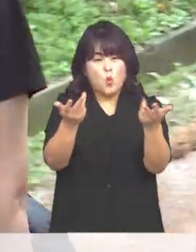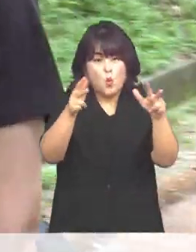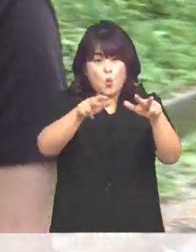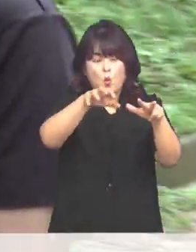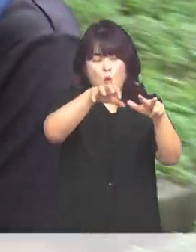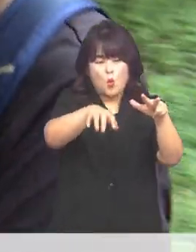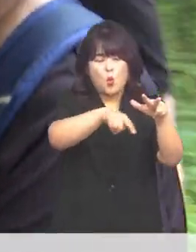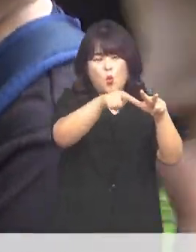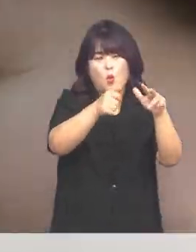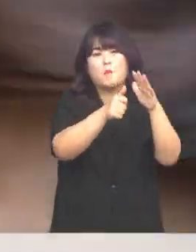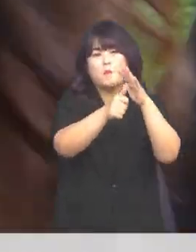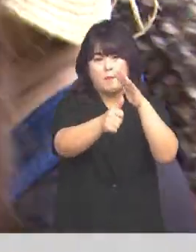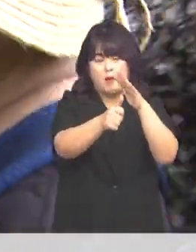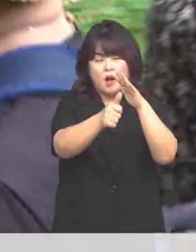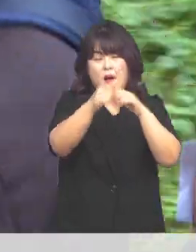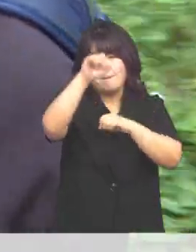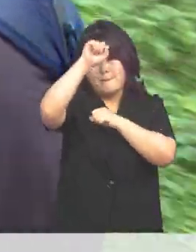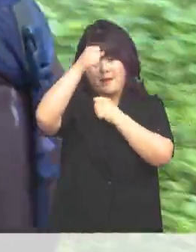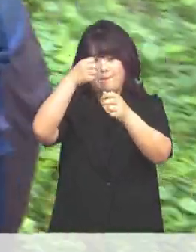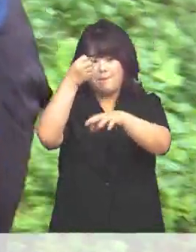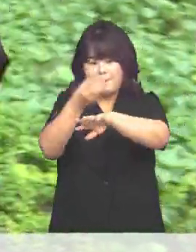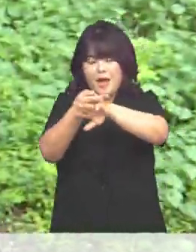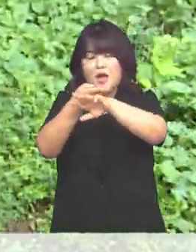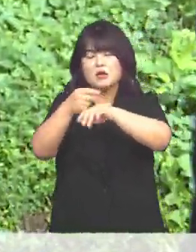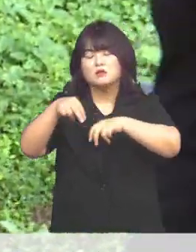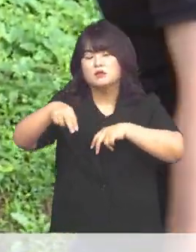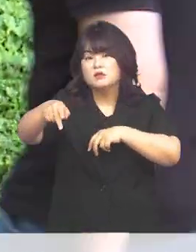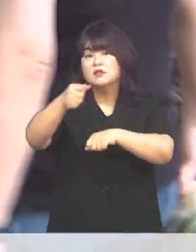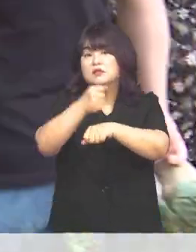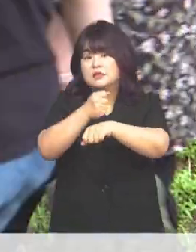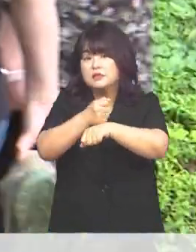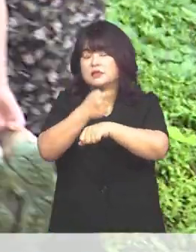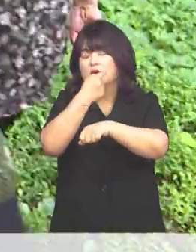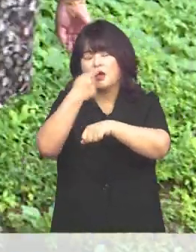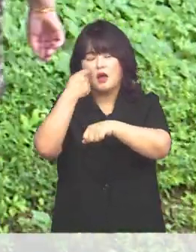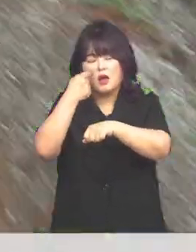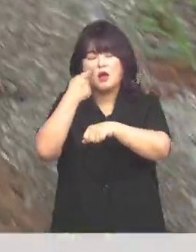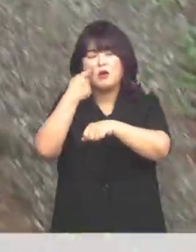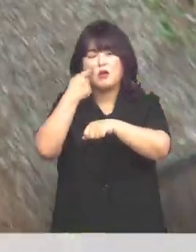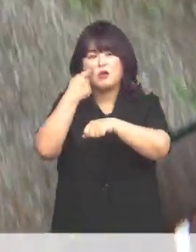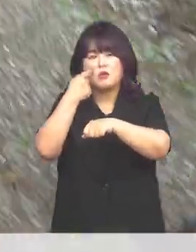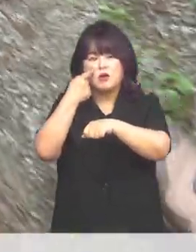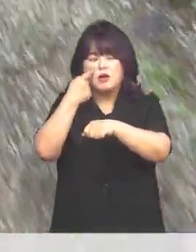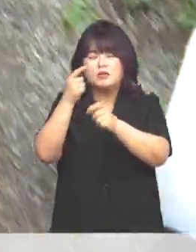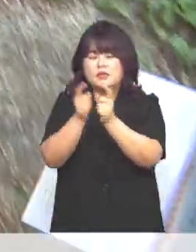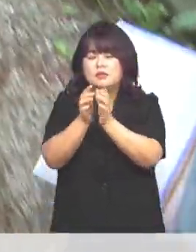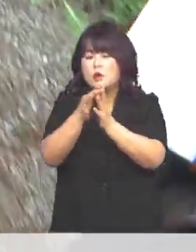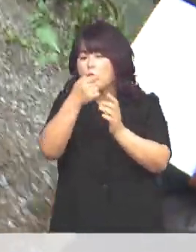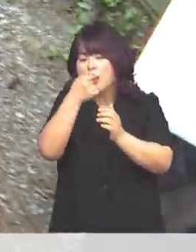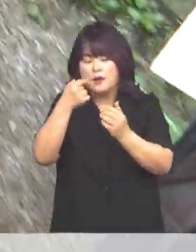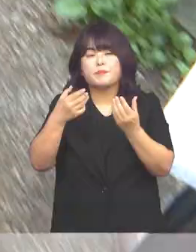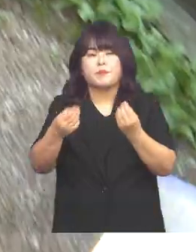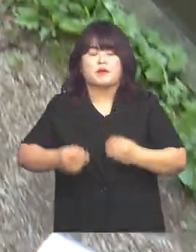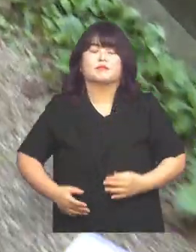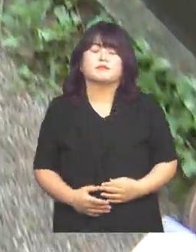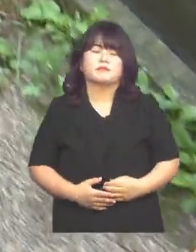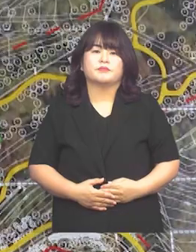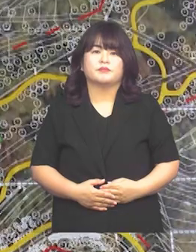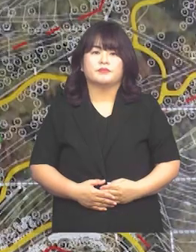이 시장은 주민들과 함께 공원을 둘러보고 신발을 벗고 맨발로 맨발길을 걸으며 시설을